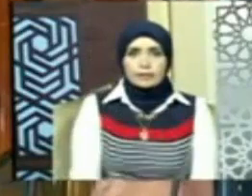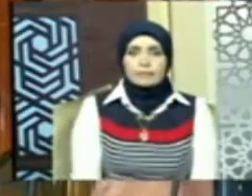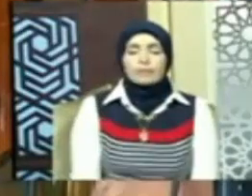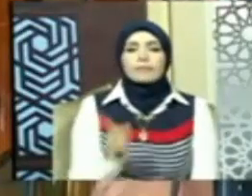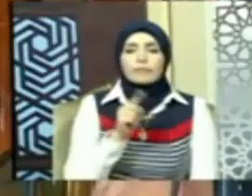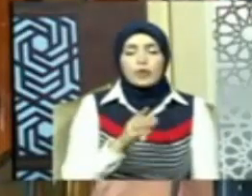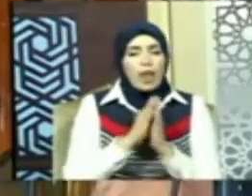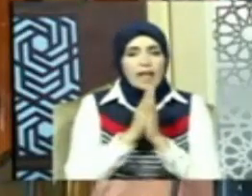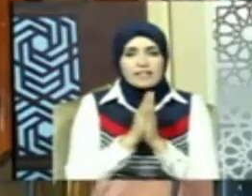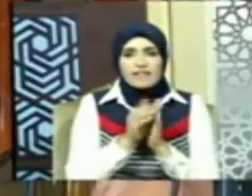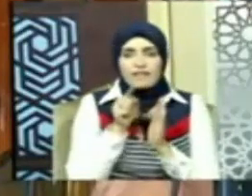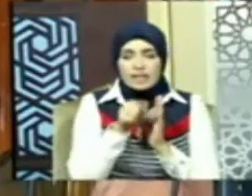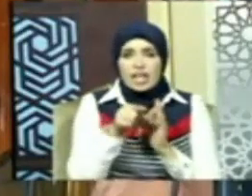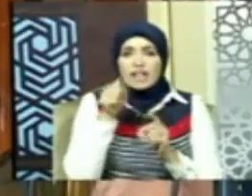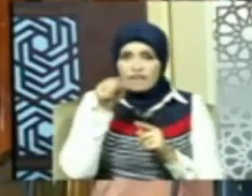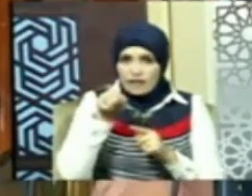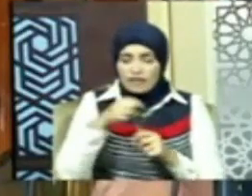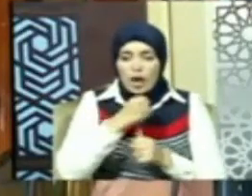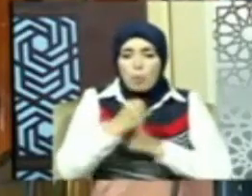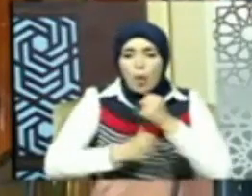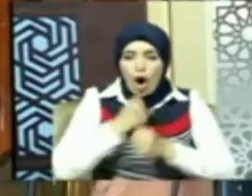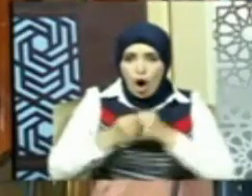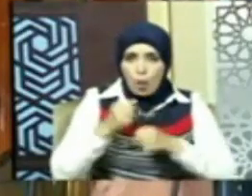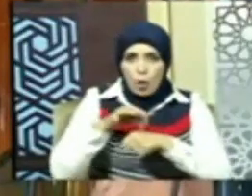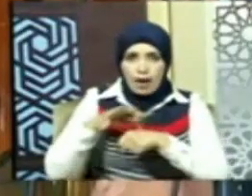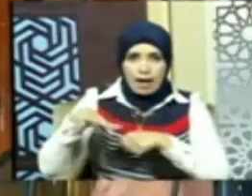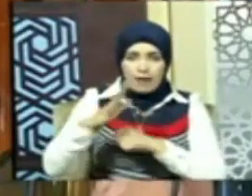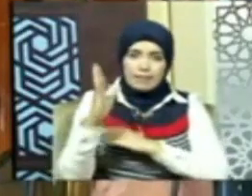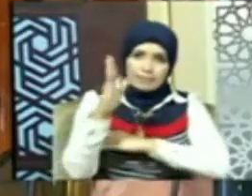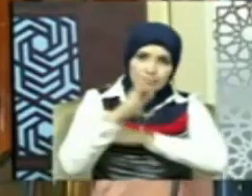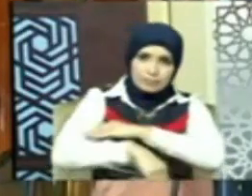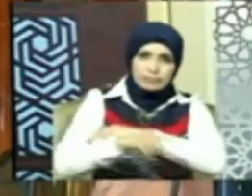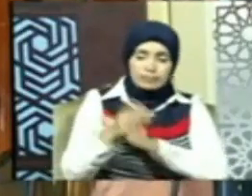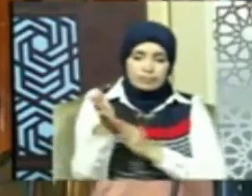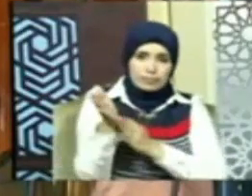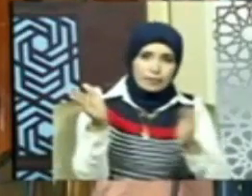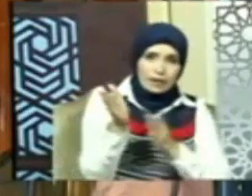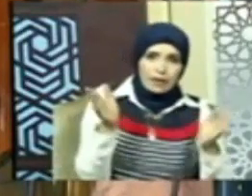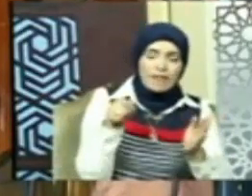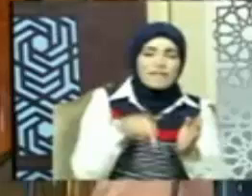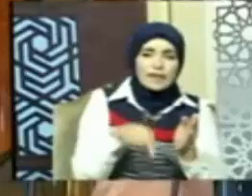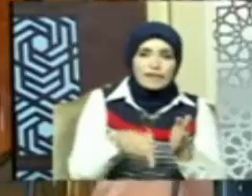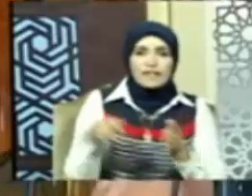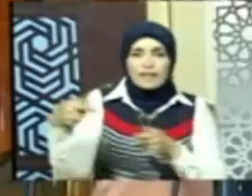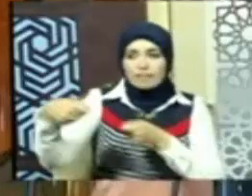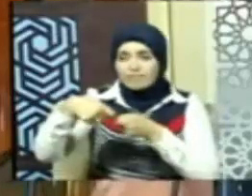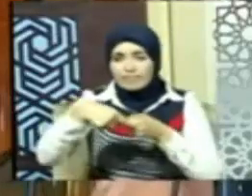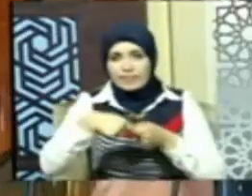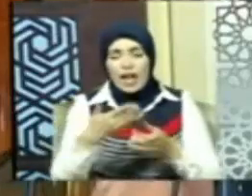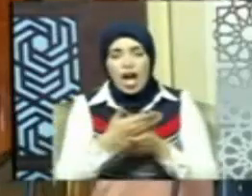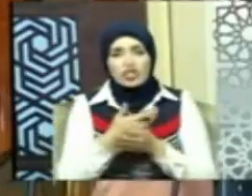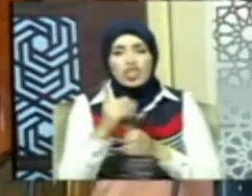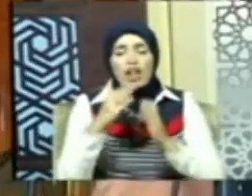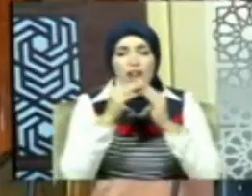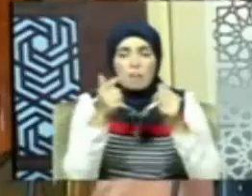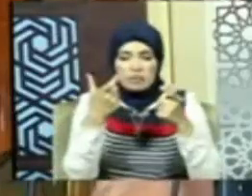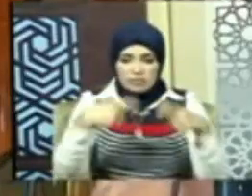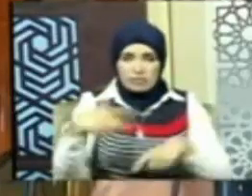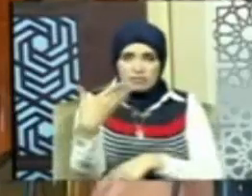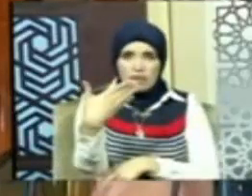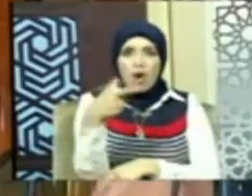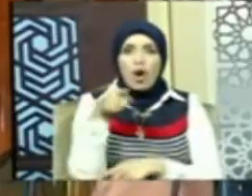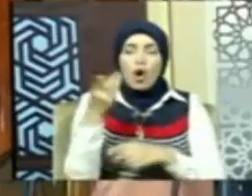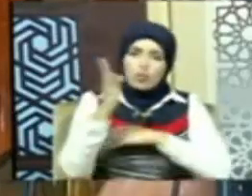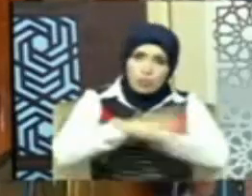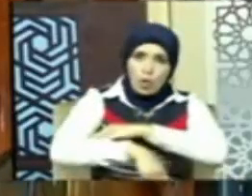محاولات لتغييب أمتنا عن الحضارة والتقدم واللحاق بركب المدنية والتقدم